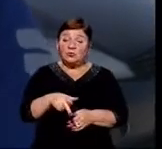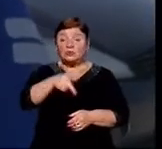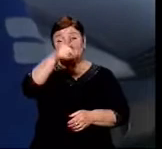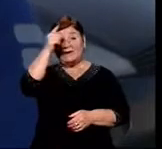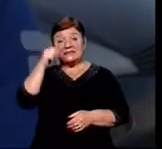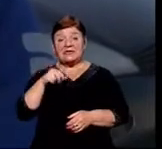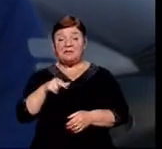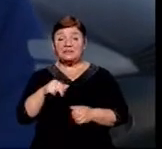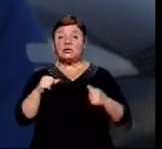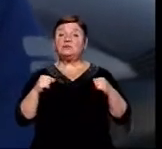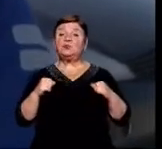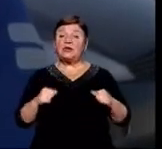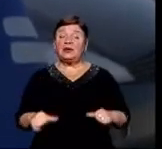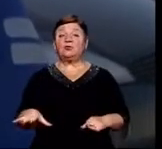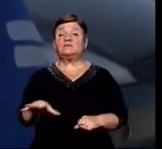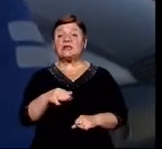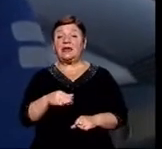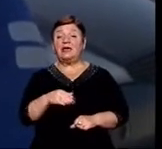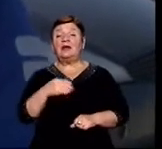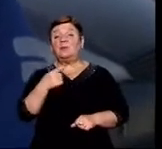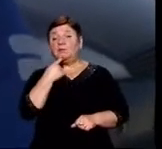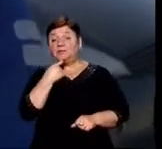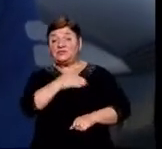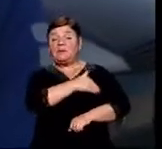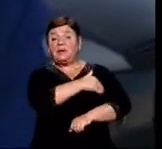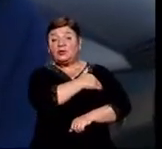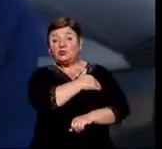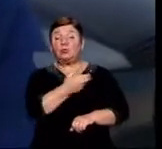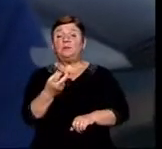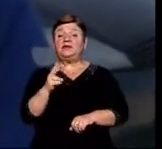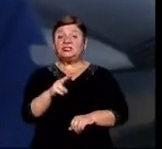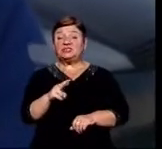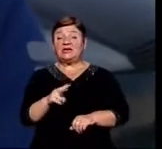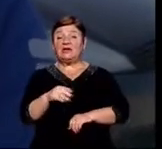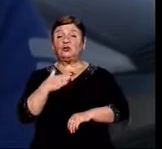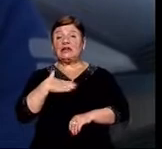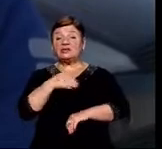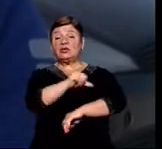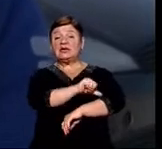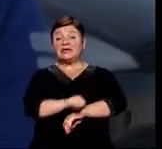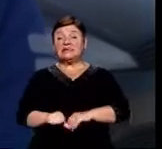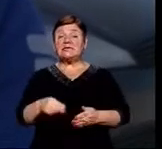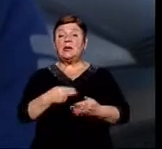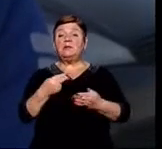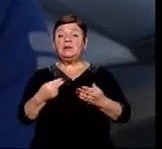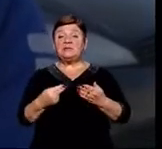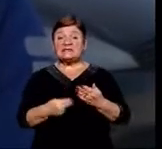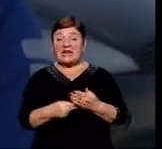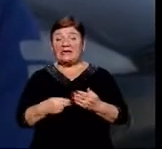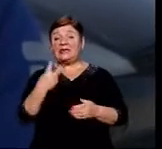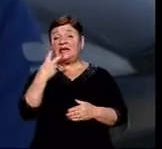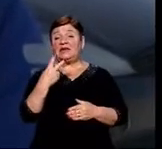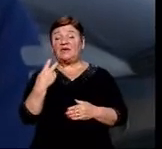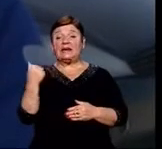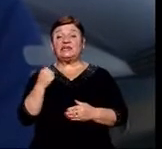словацький, спокійно все, поміряли температуру і все. Підійшли до нашої границі, підписали договір на